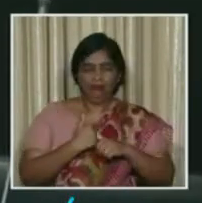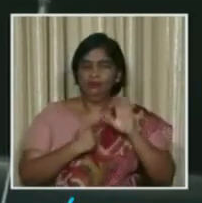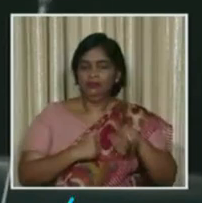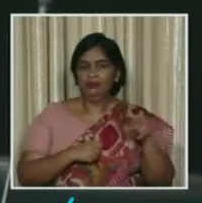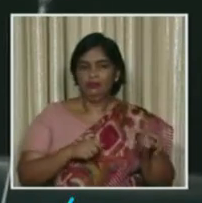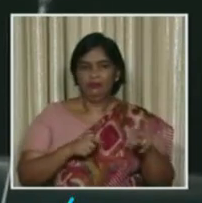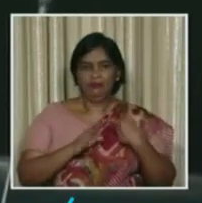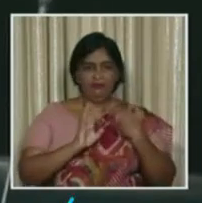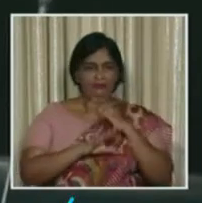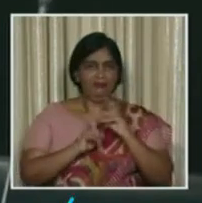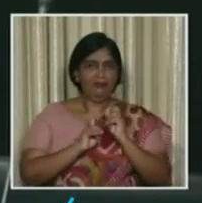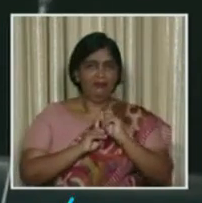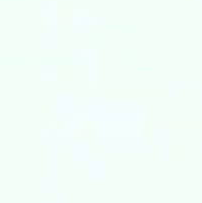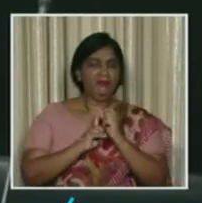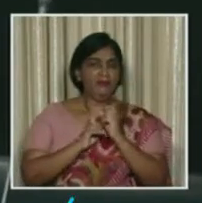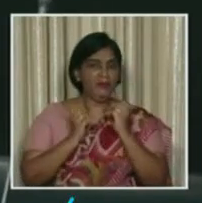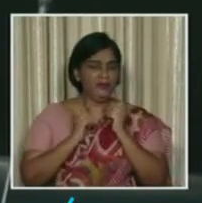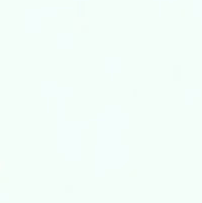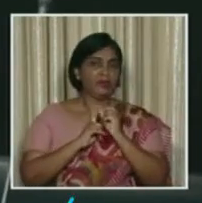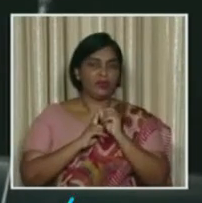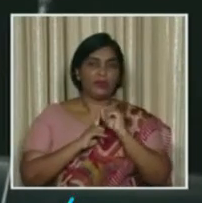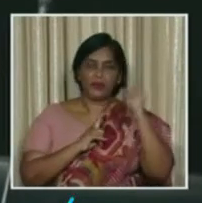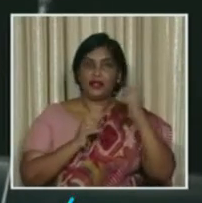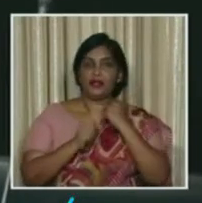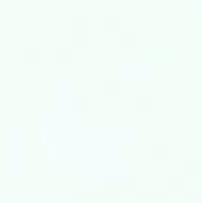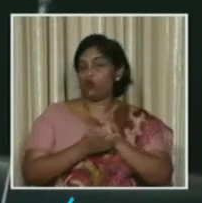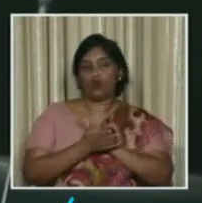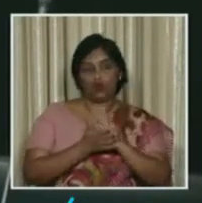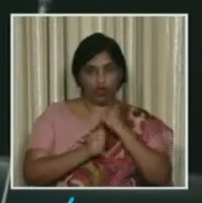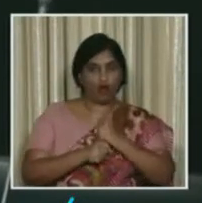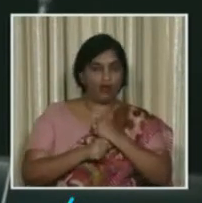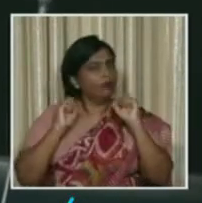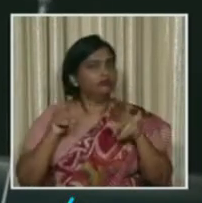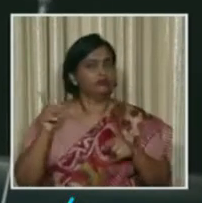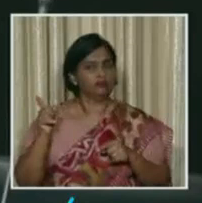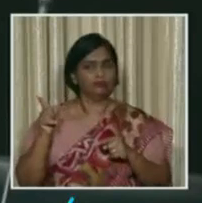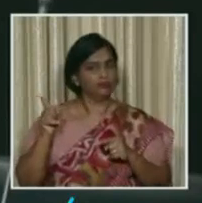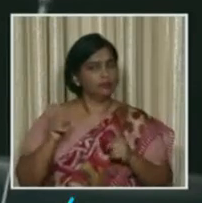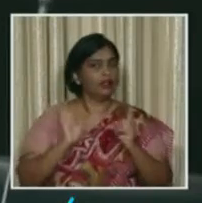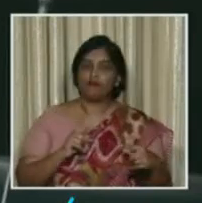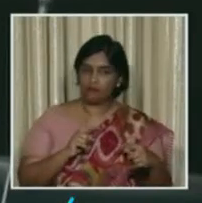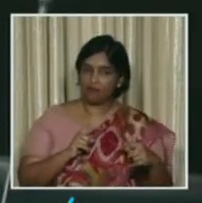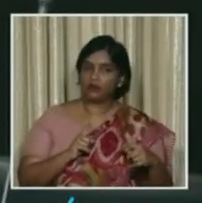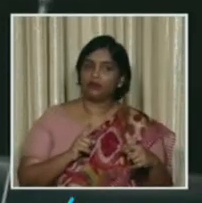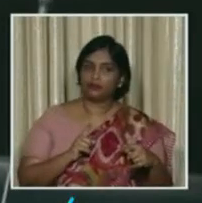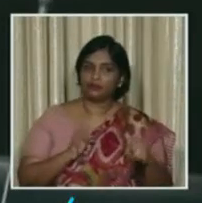වෙනවා පසුගිය පොසො පොහොය දවසේ සිට ගොඩගම කැලණිමිටියාවතේ. ඒ සාර්ථක වුණොත් 115 කොටස